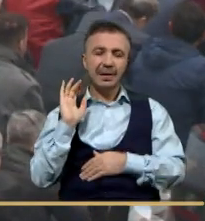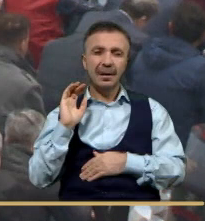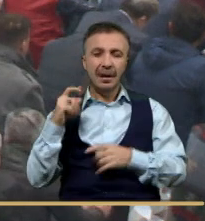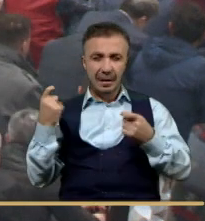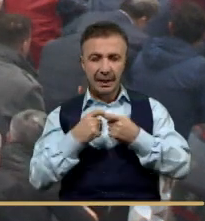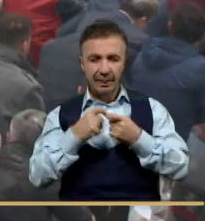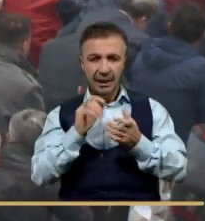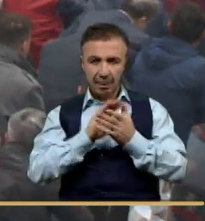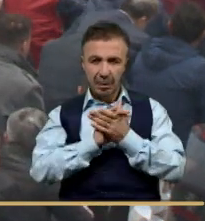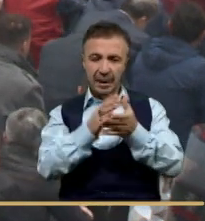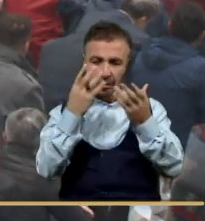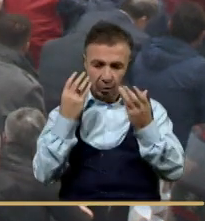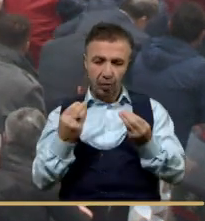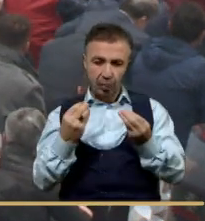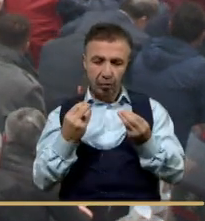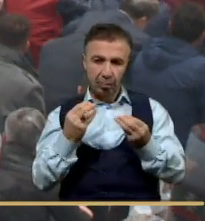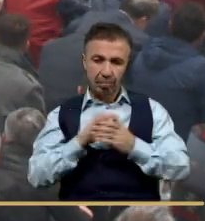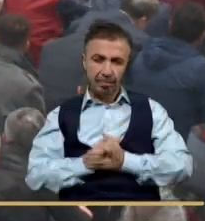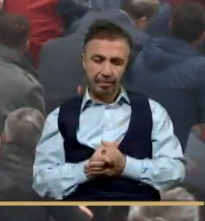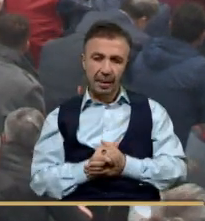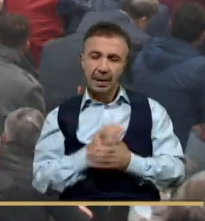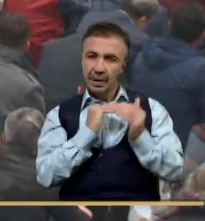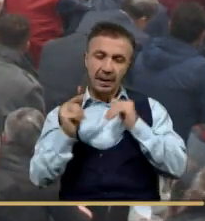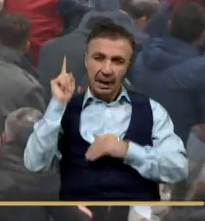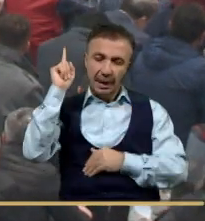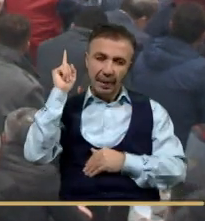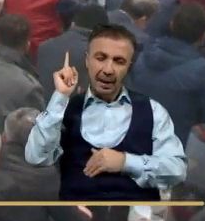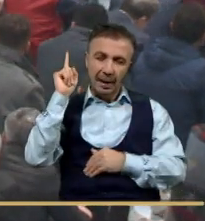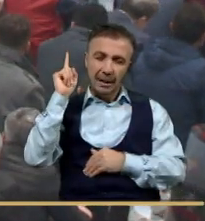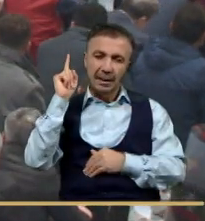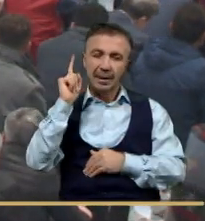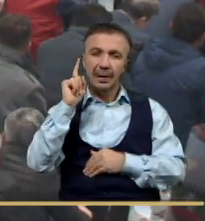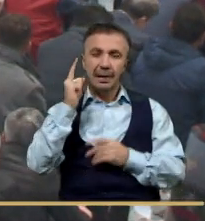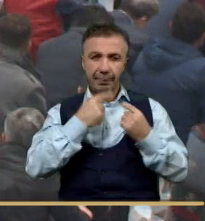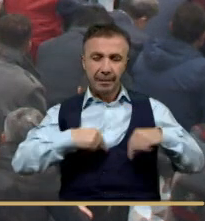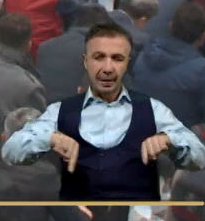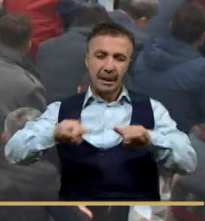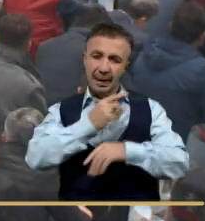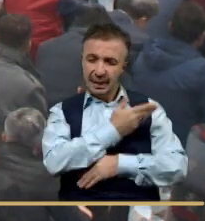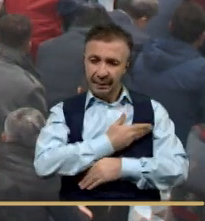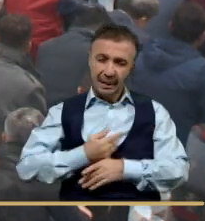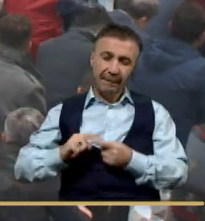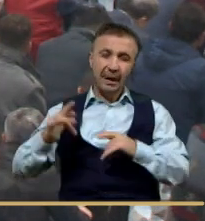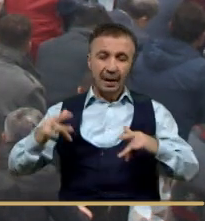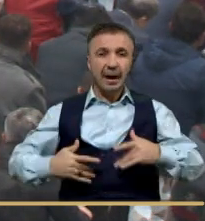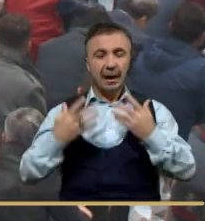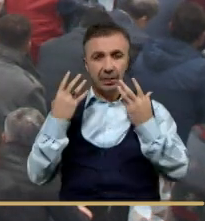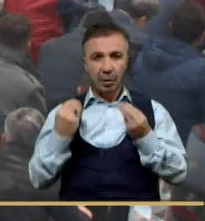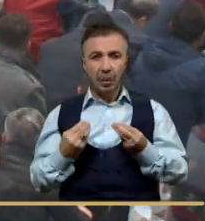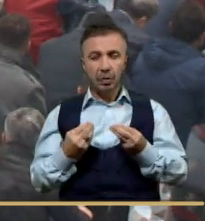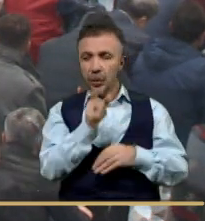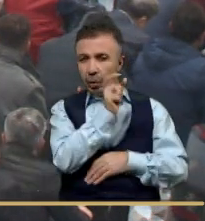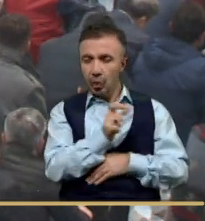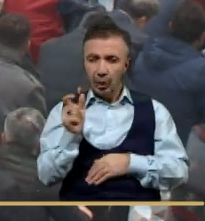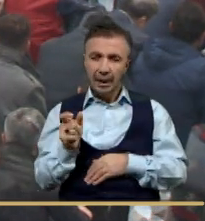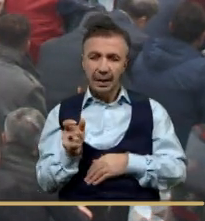olsun. Cenab-ı Hak bizleri sevdiği ve razı olduğu kulları zümresine